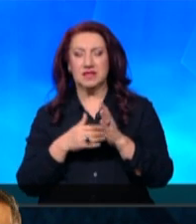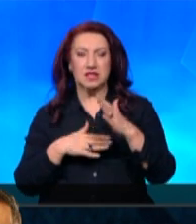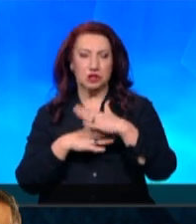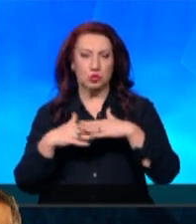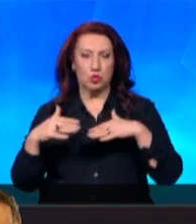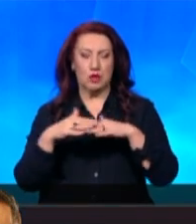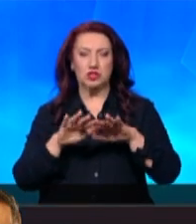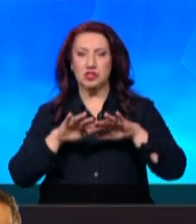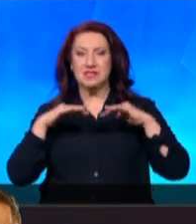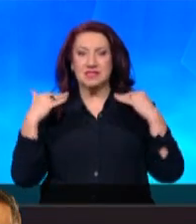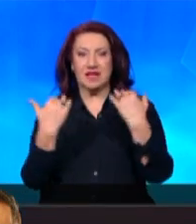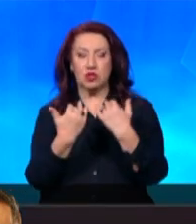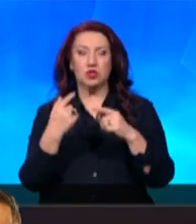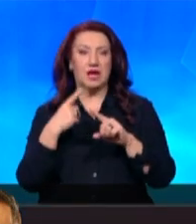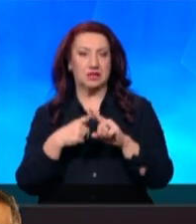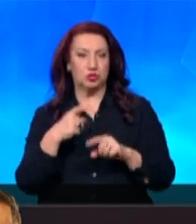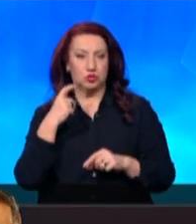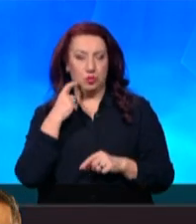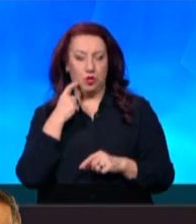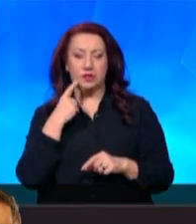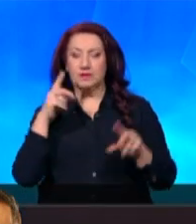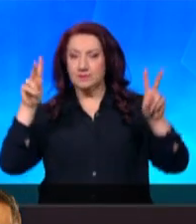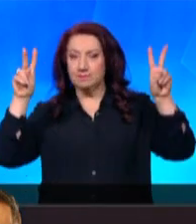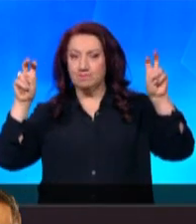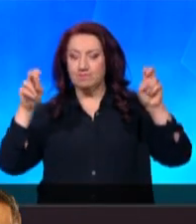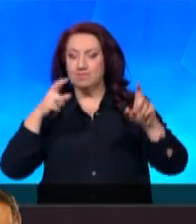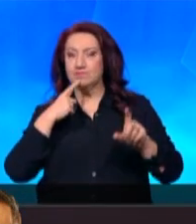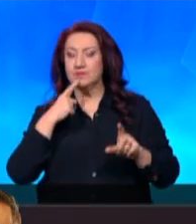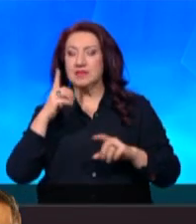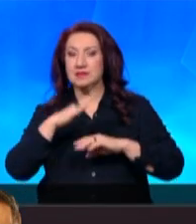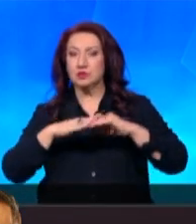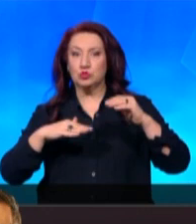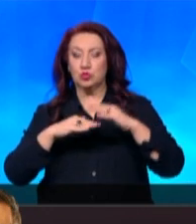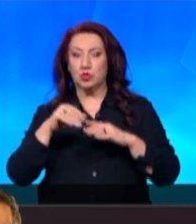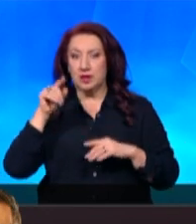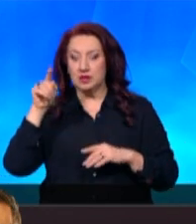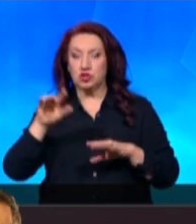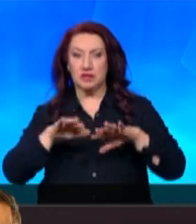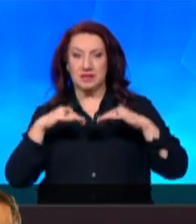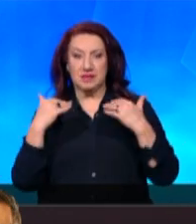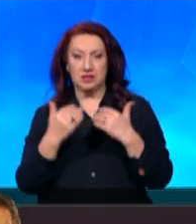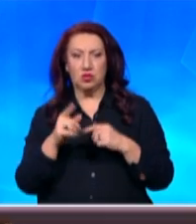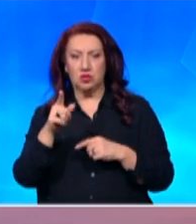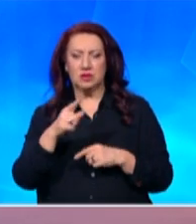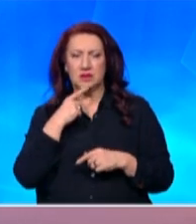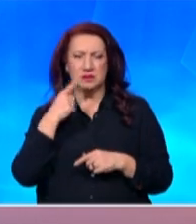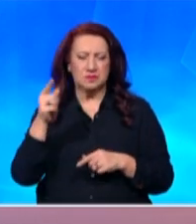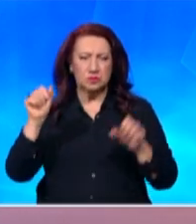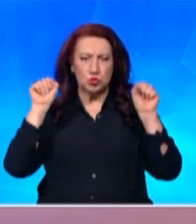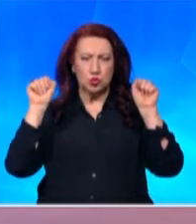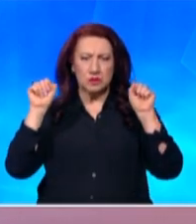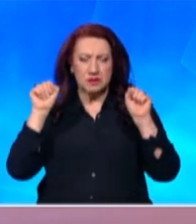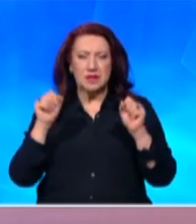Ботев. Под наслов за колежа за Пловдив, привърженици на жълто-черните изразиха своето несъгласие с начина, по който са